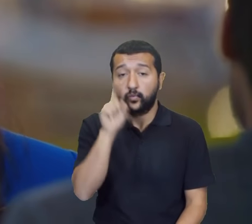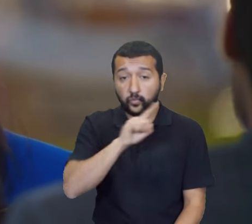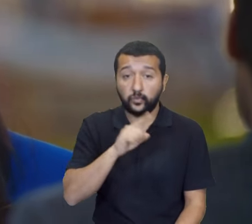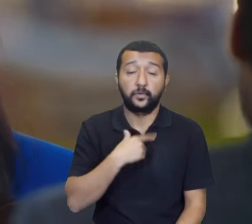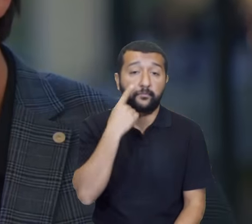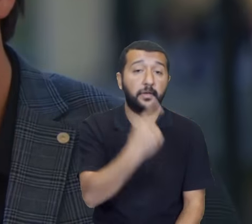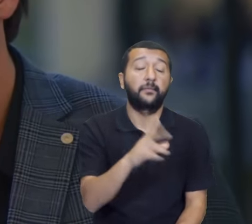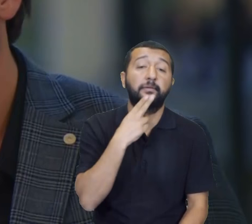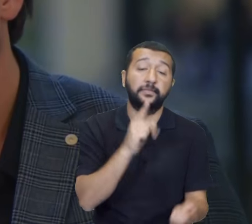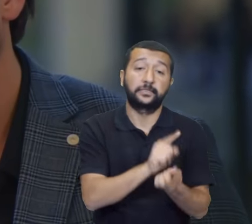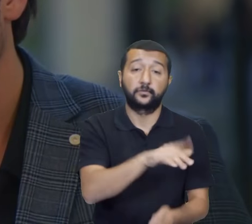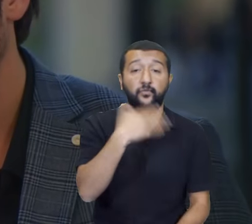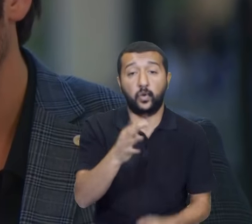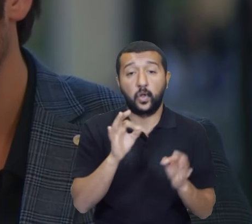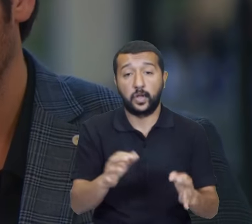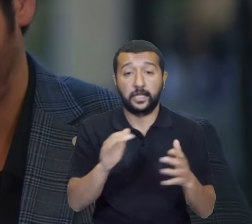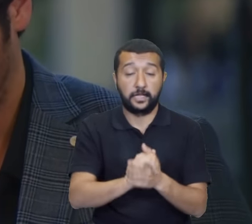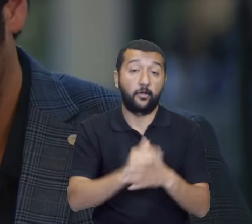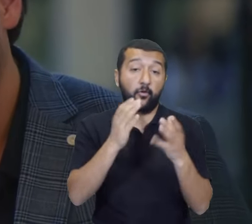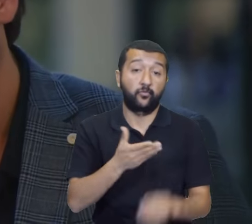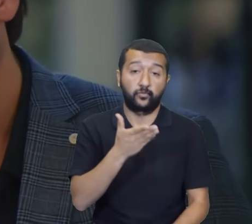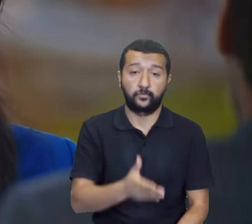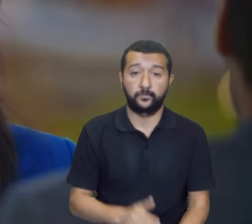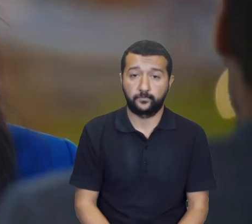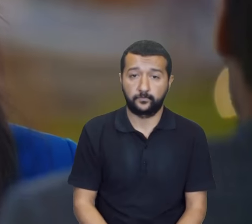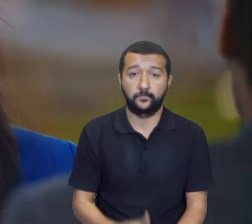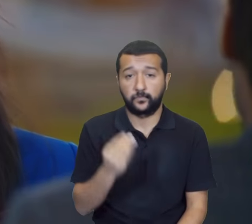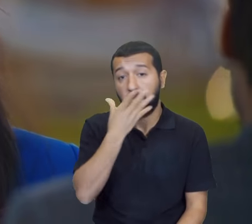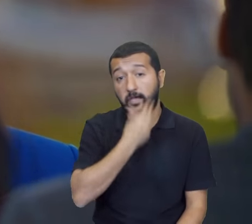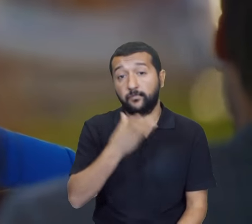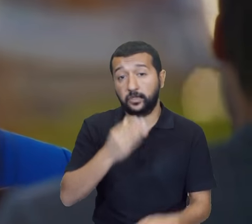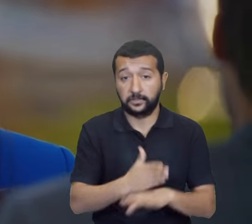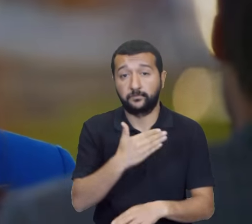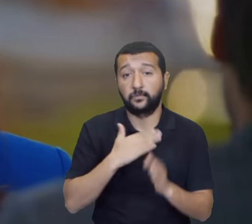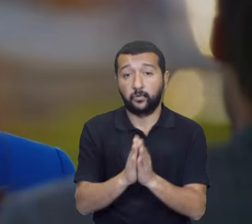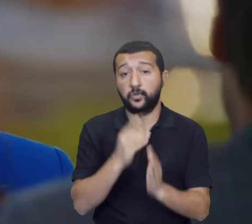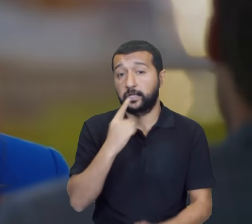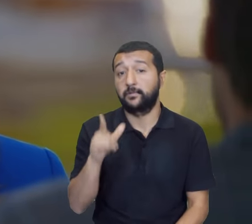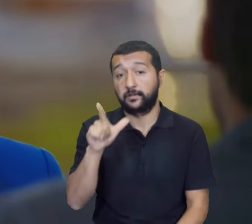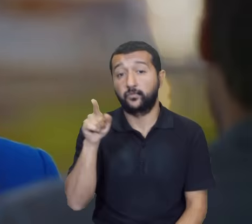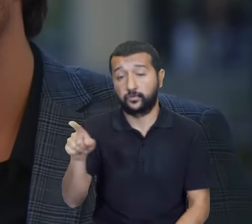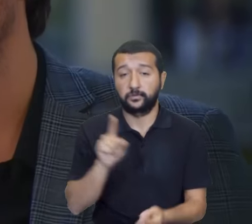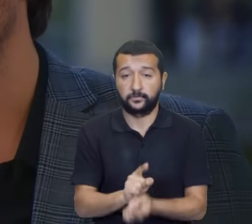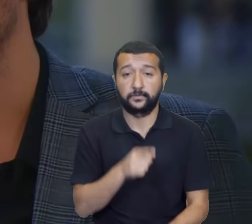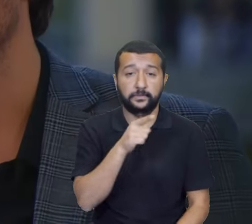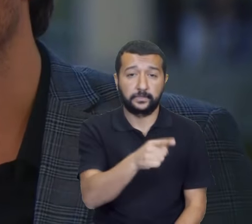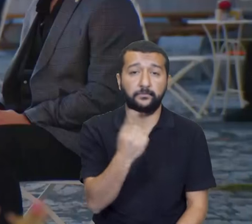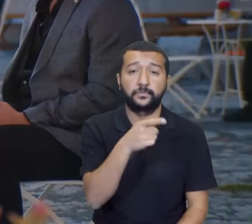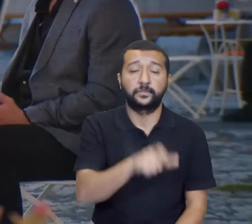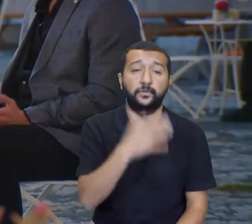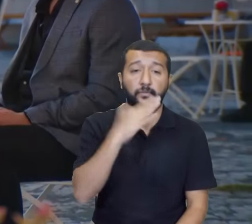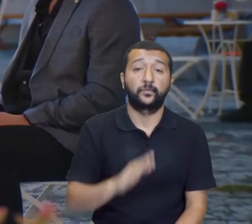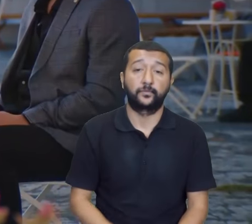bile bakamadım ki kızın. Sonra da öyle el ele tutuşturma falan. Çok ayıp oldu aslında. Benim bir özür dilemem lazımdı ondan. Senlik bir şey